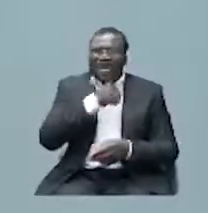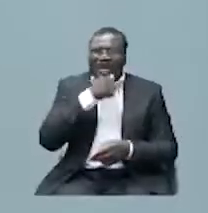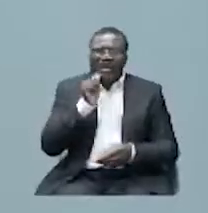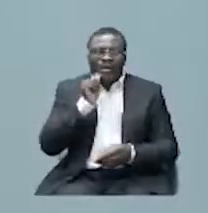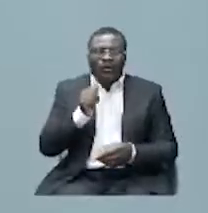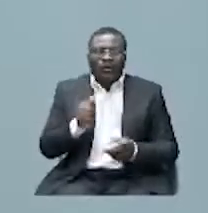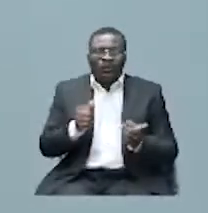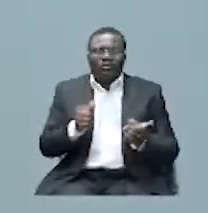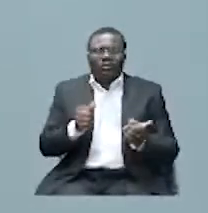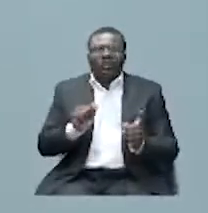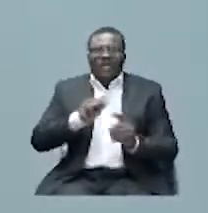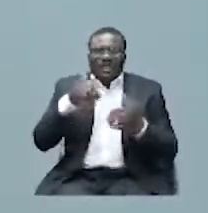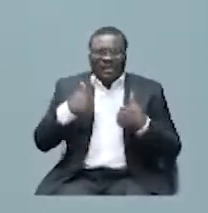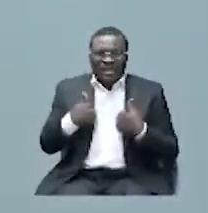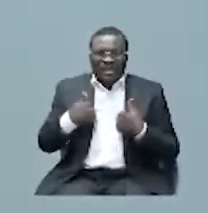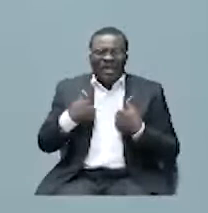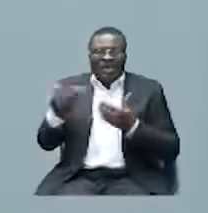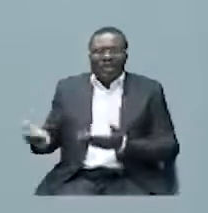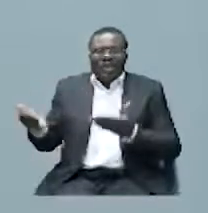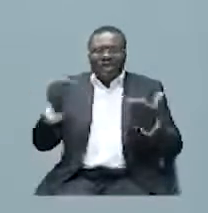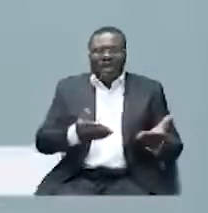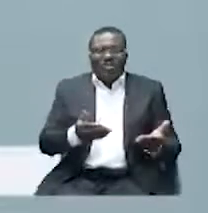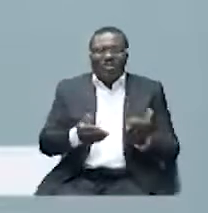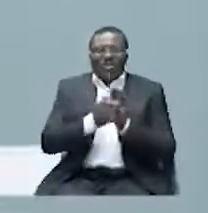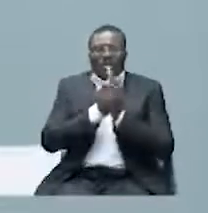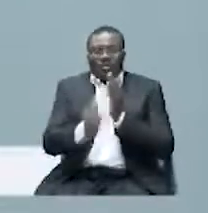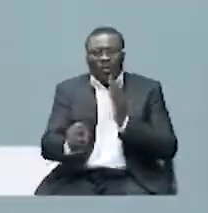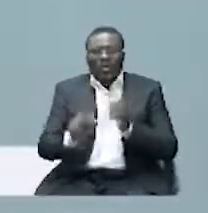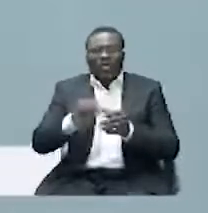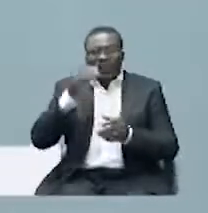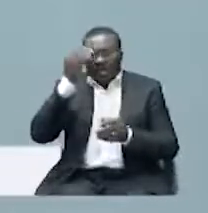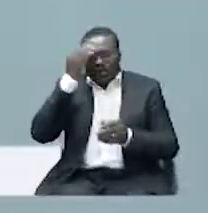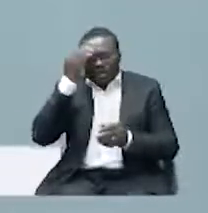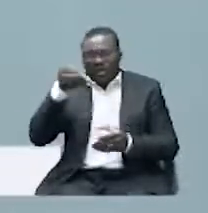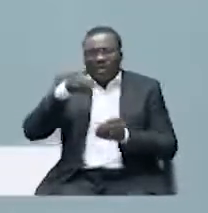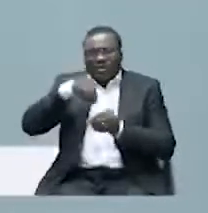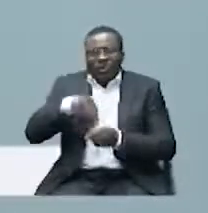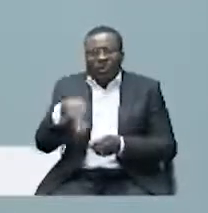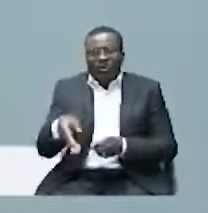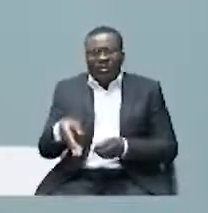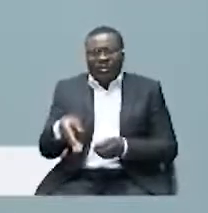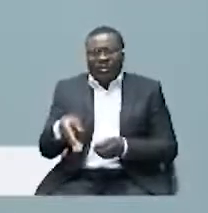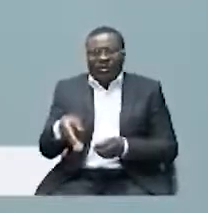vos propositions? Il y a à amener de la compétence, de la connaissance dans le secteur agricole.